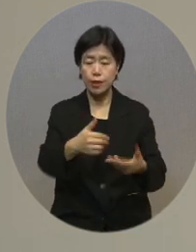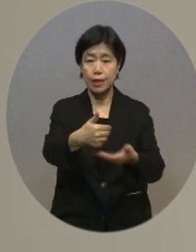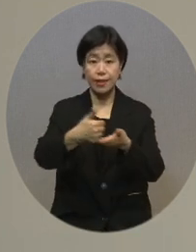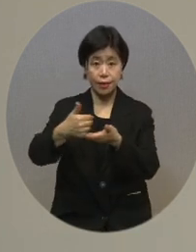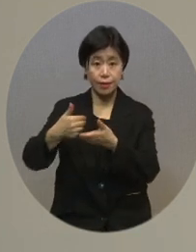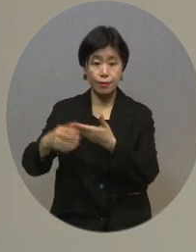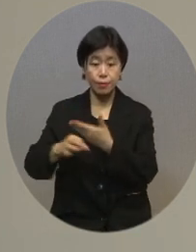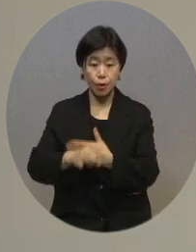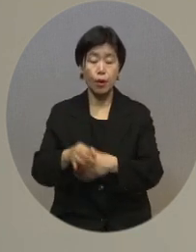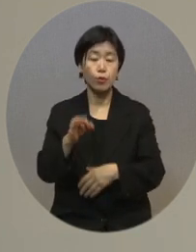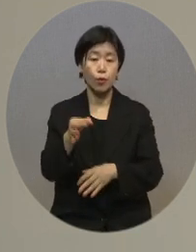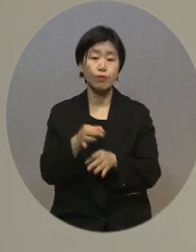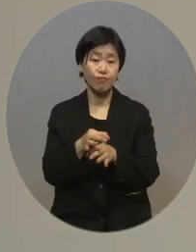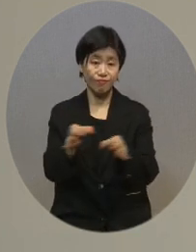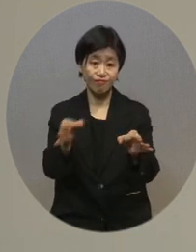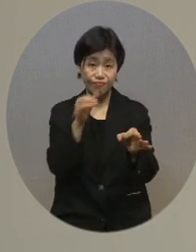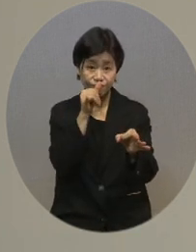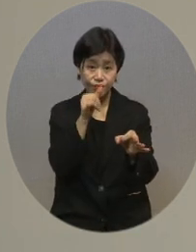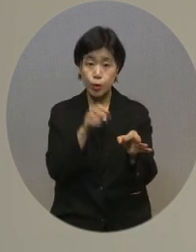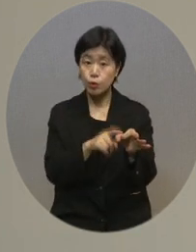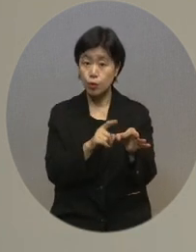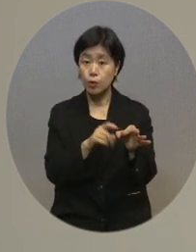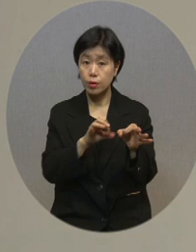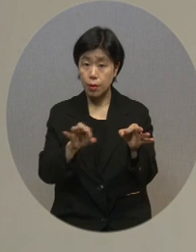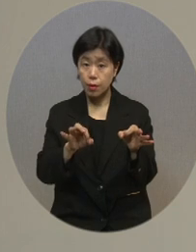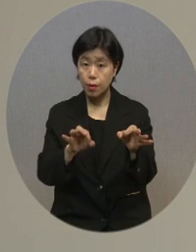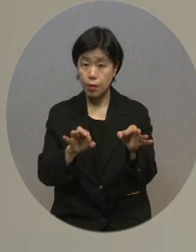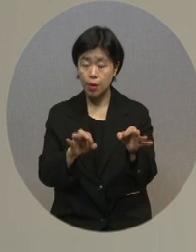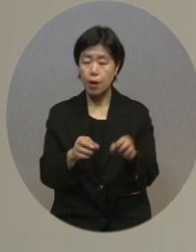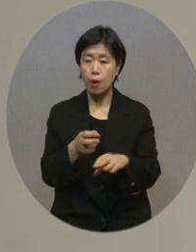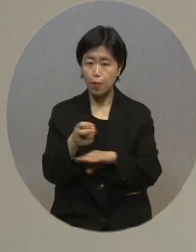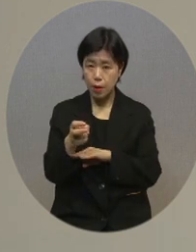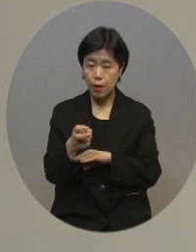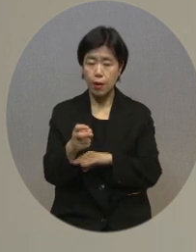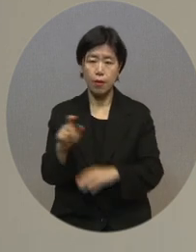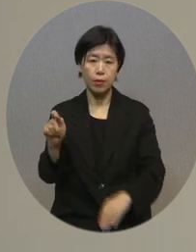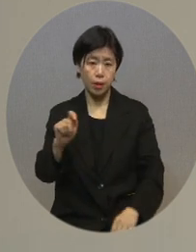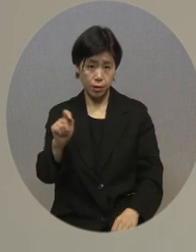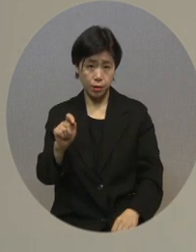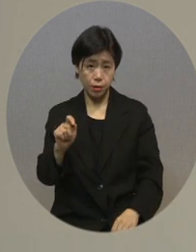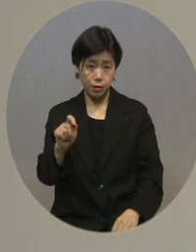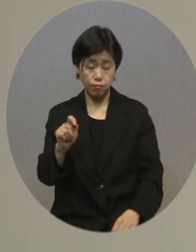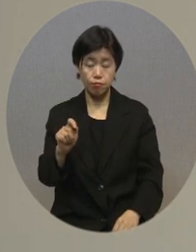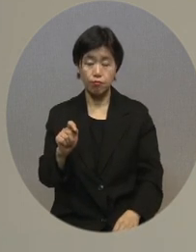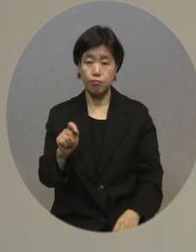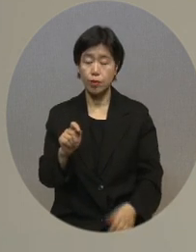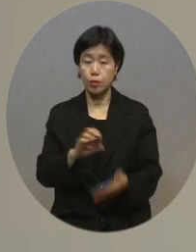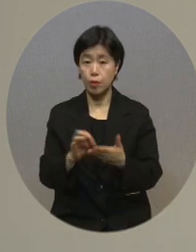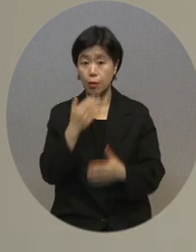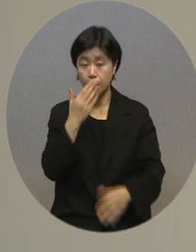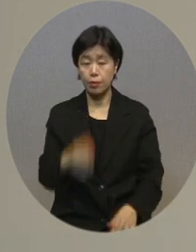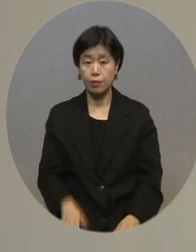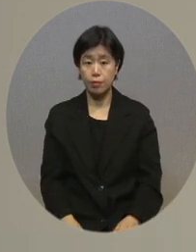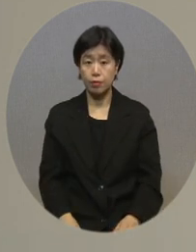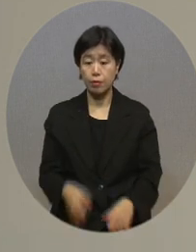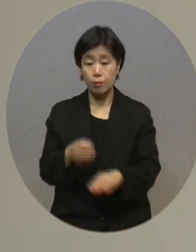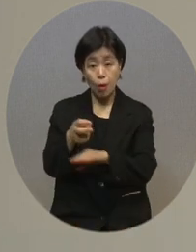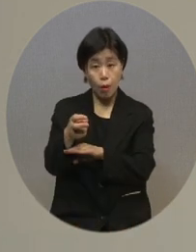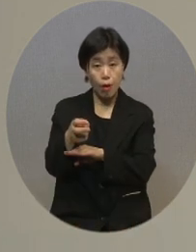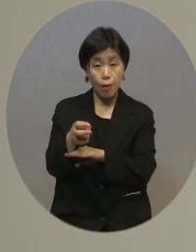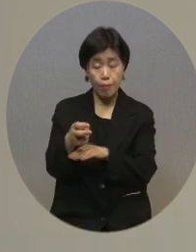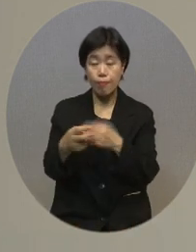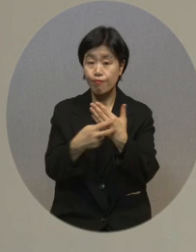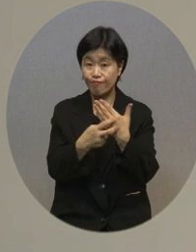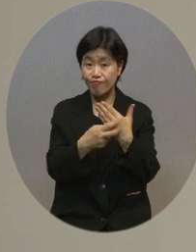수 있고 그걸로 이제 버스나 택시를 이용할 수가 있습니다. 그래서 병원 같은 데 가실 때 택시비로 좀